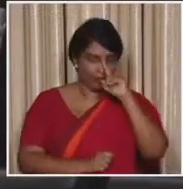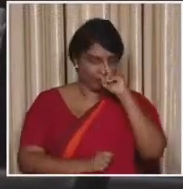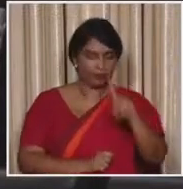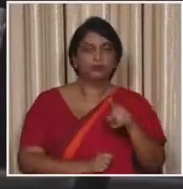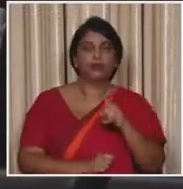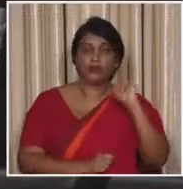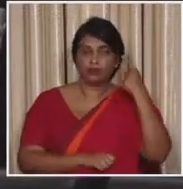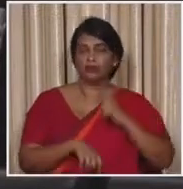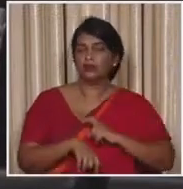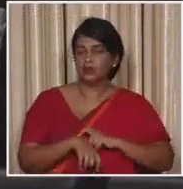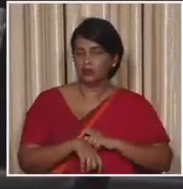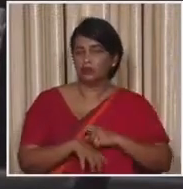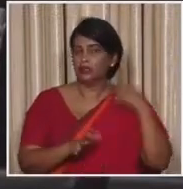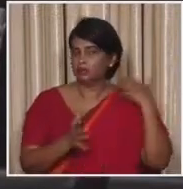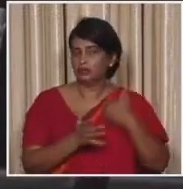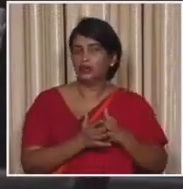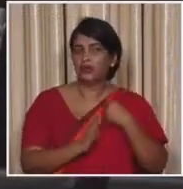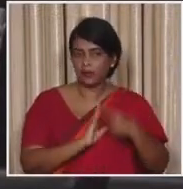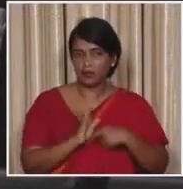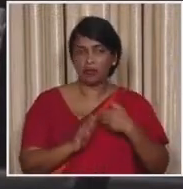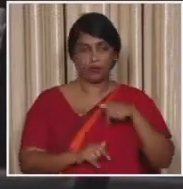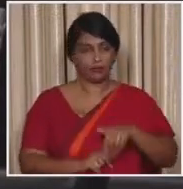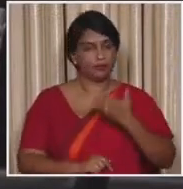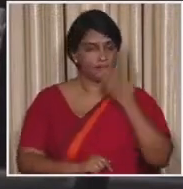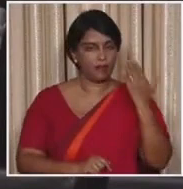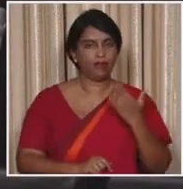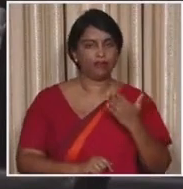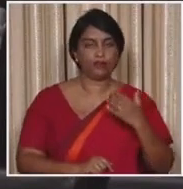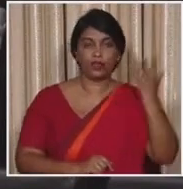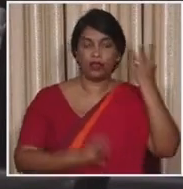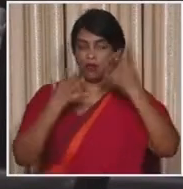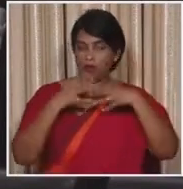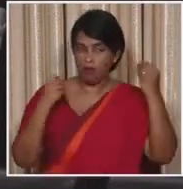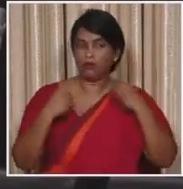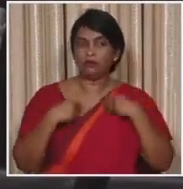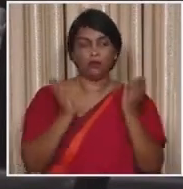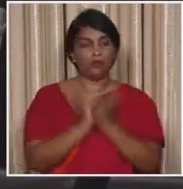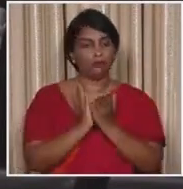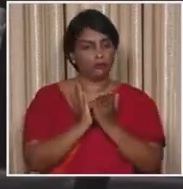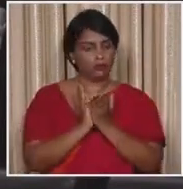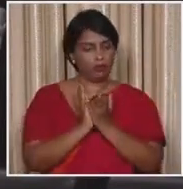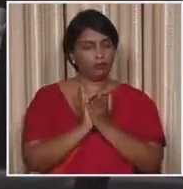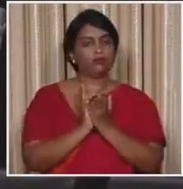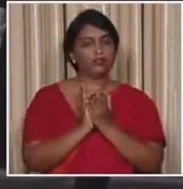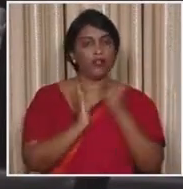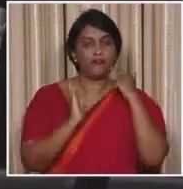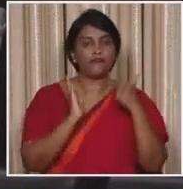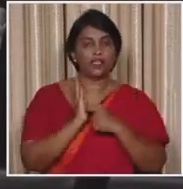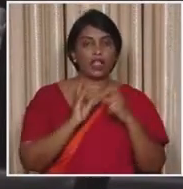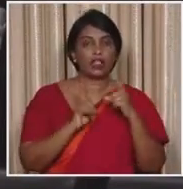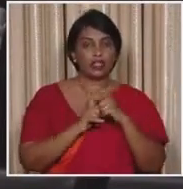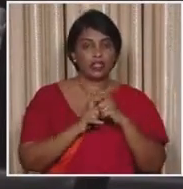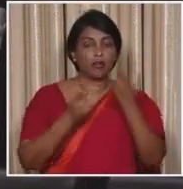கடந்த வாரம் முதல் தடவையாக எமது ஆவணங்கள் பரீட்சைகள் திணைக்களத்திற்கு எடுத்து செல்லும் நடவடிக்கைகளுக்கு பதிலாக அதனை இணையவழி